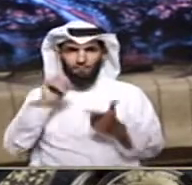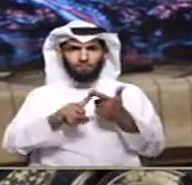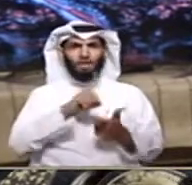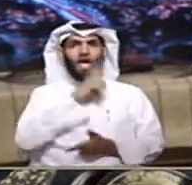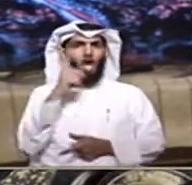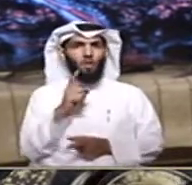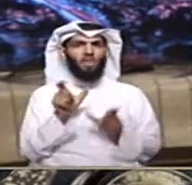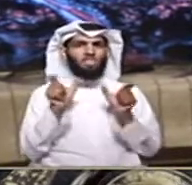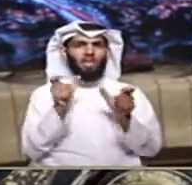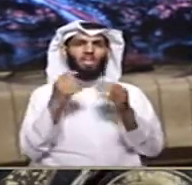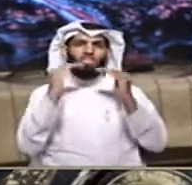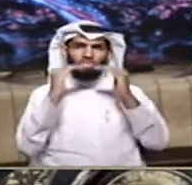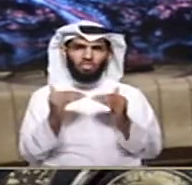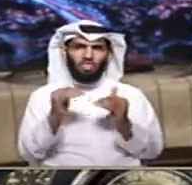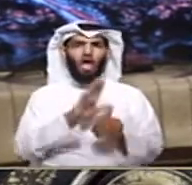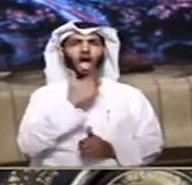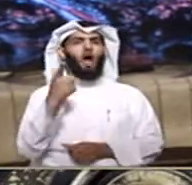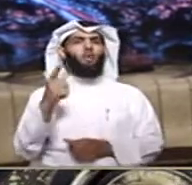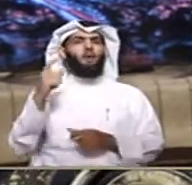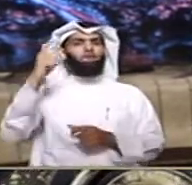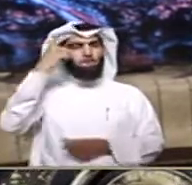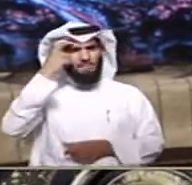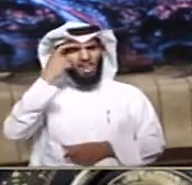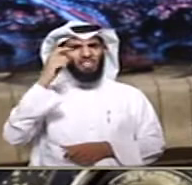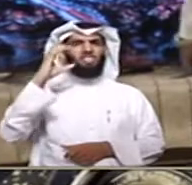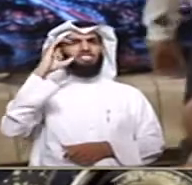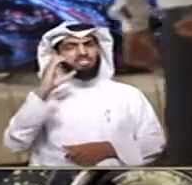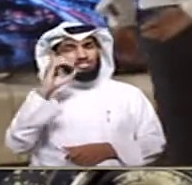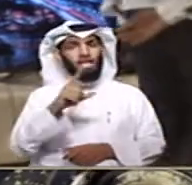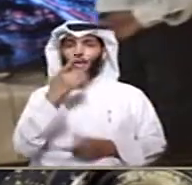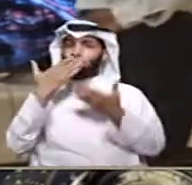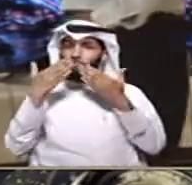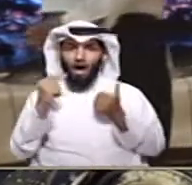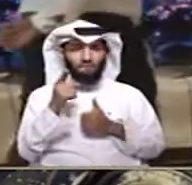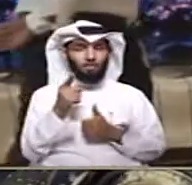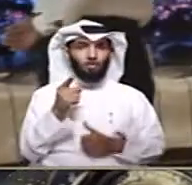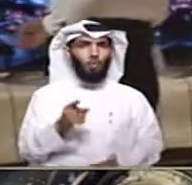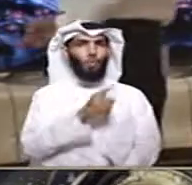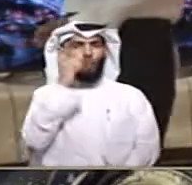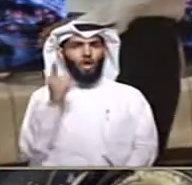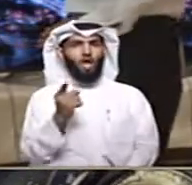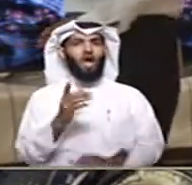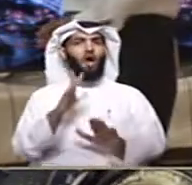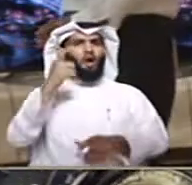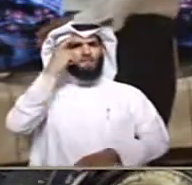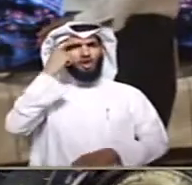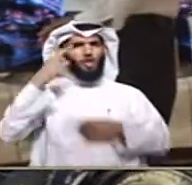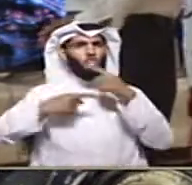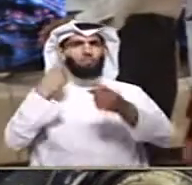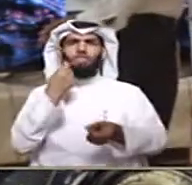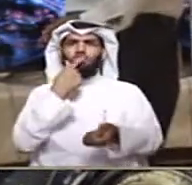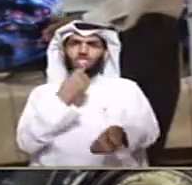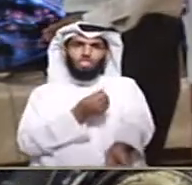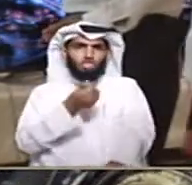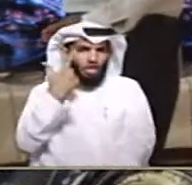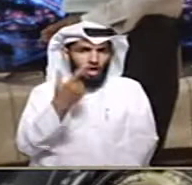المناعة، التهاب كبد فيروسي بي أو سي، إضافة إلى يجب أن لا يكون لديه أمراض مزمنة كالسكري،